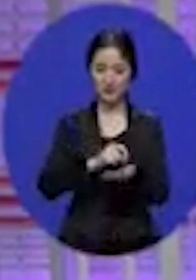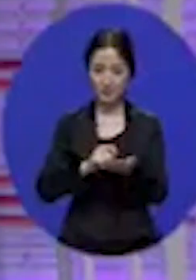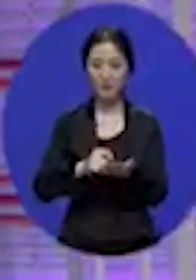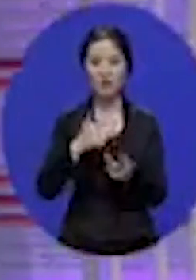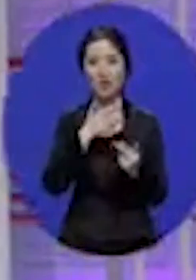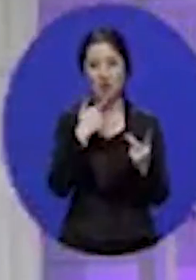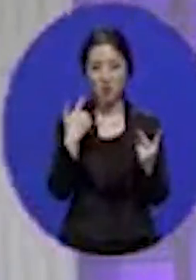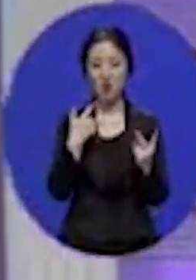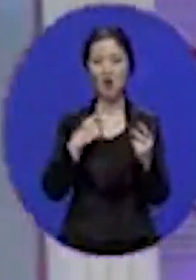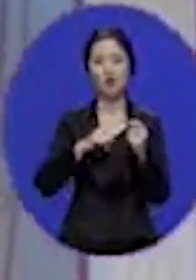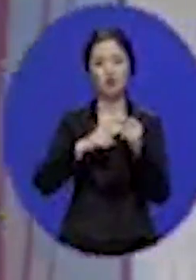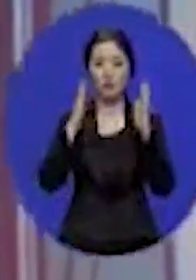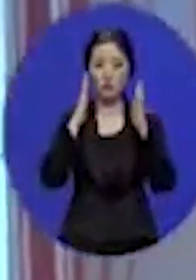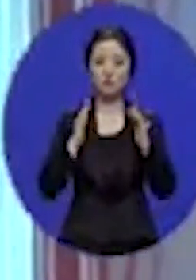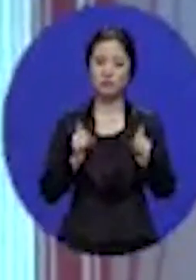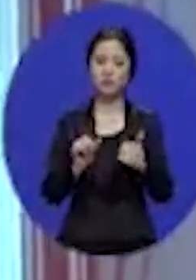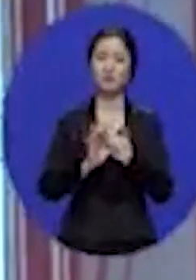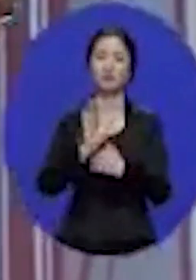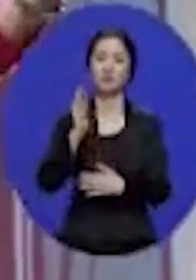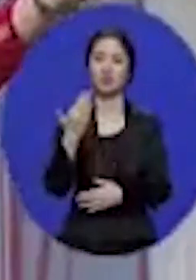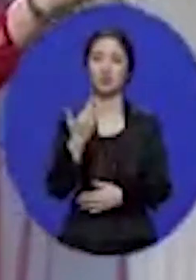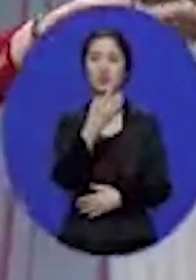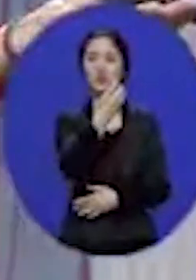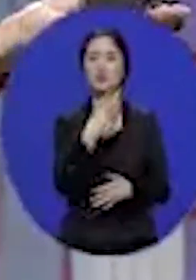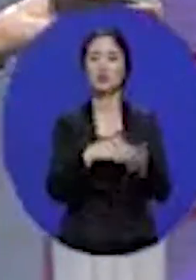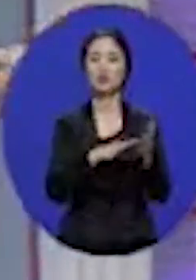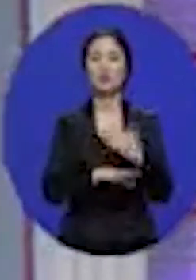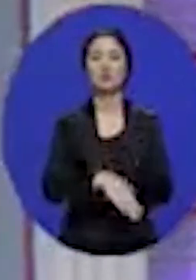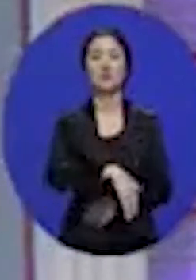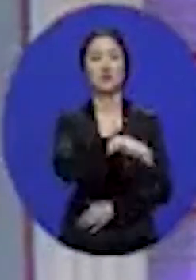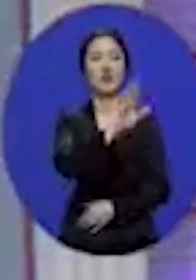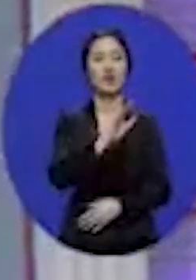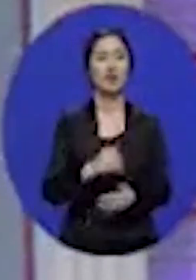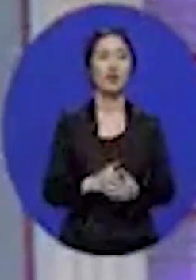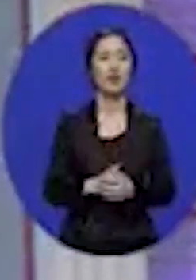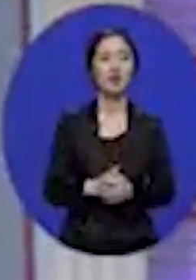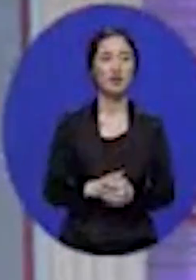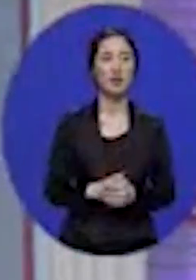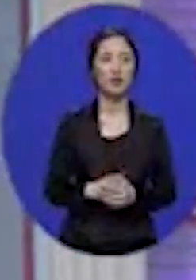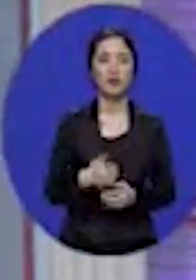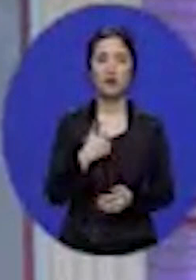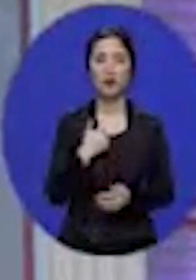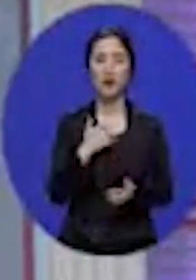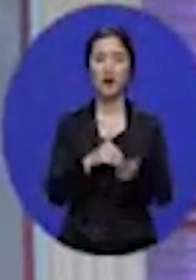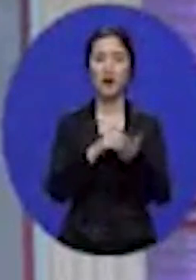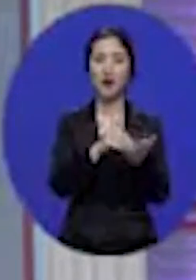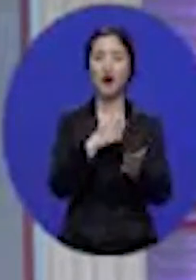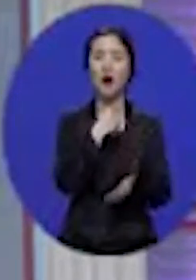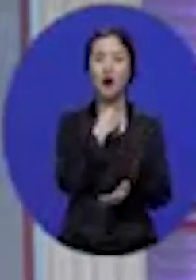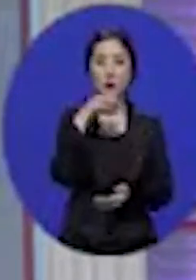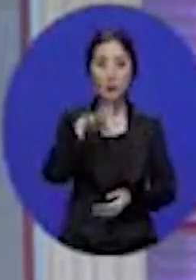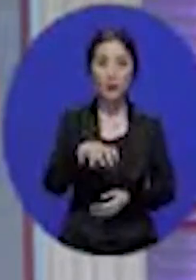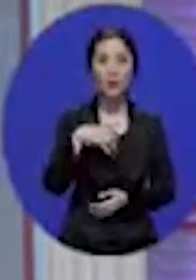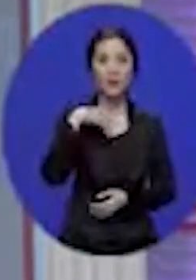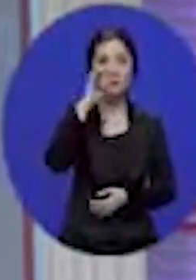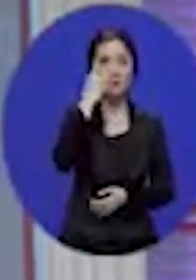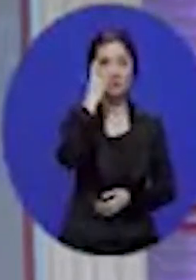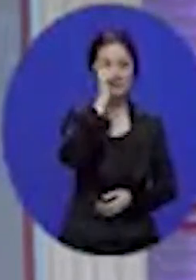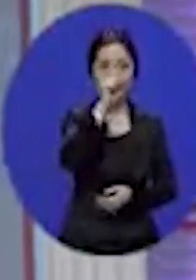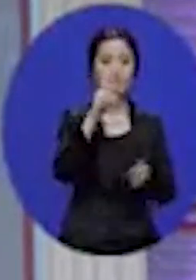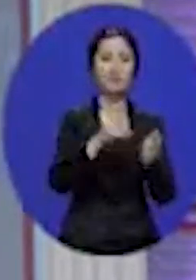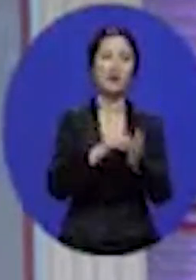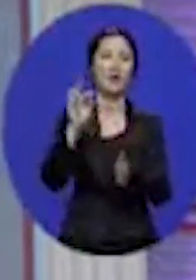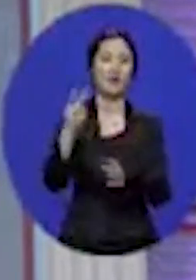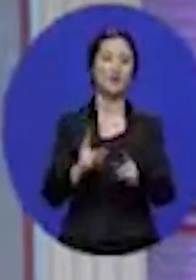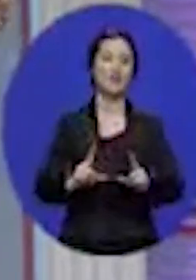딱 올라가는 거예요. 그래서 별 도움은 못 받았지만 어쨌든 내가 가고 싶은 곳을 내가 눈으로 직접 이렇게 점찍고 오게 된